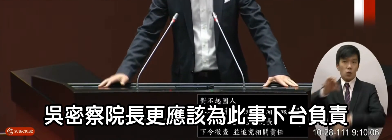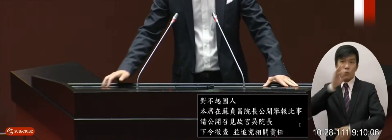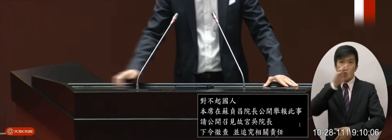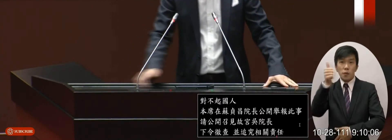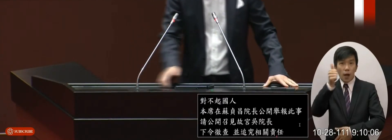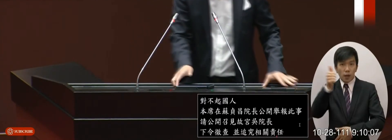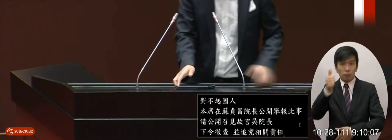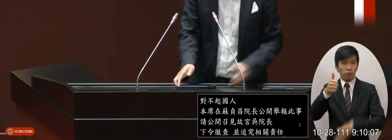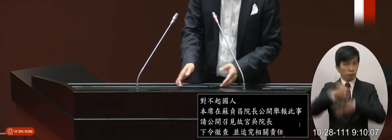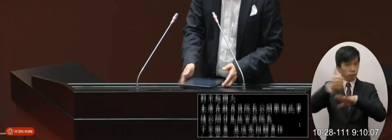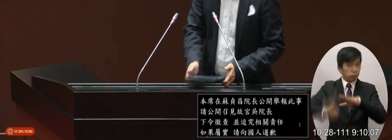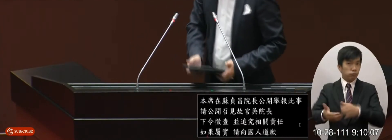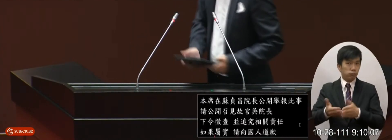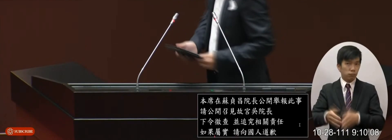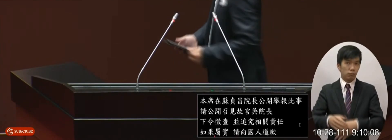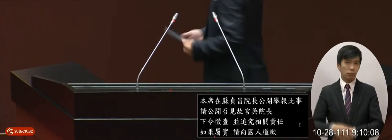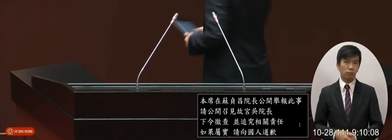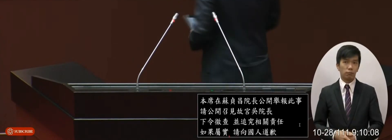责。